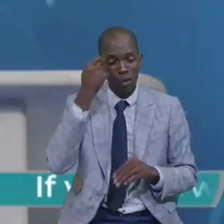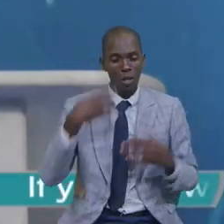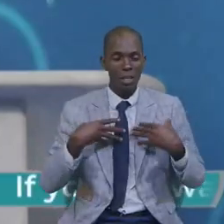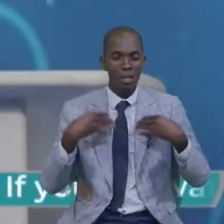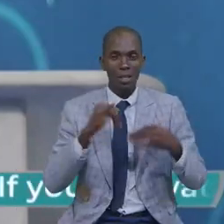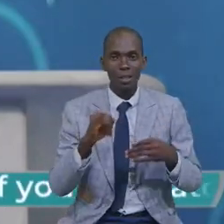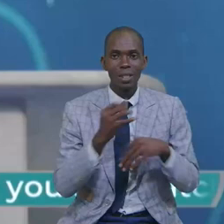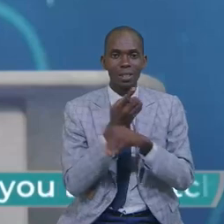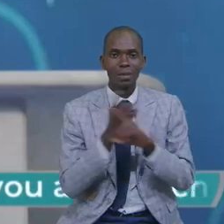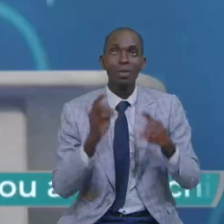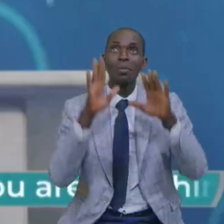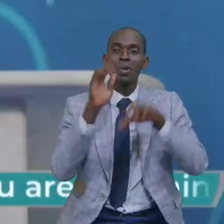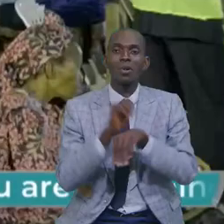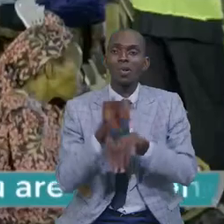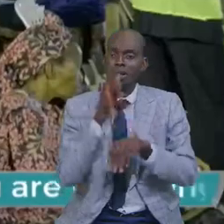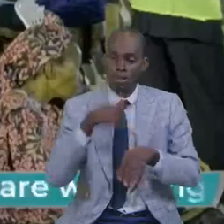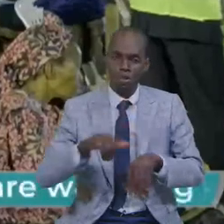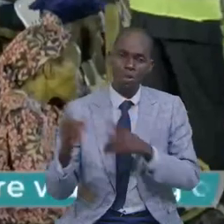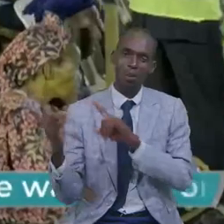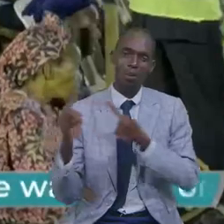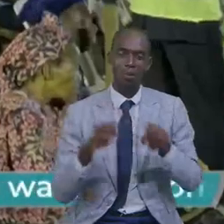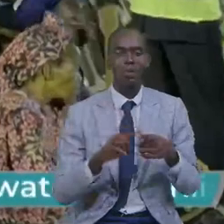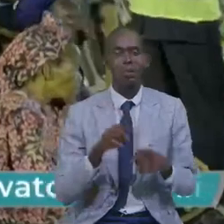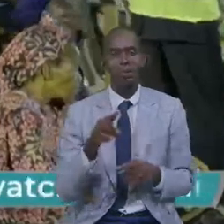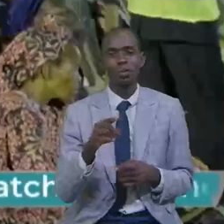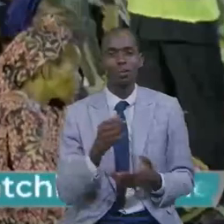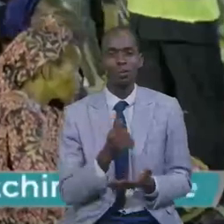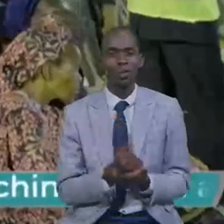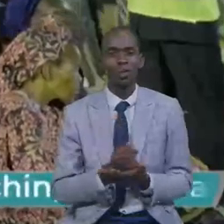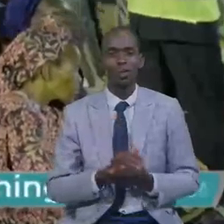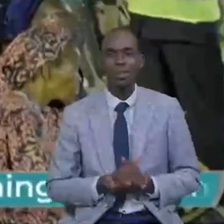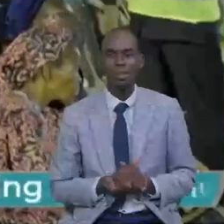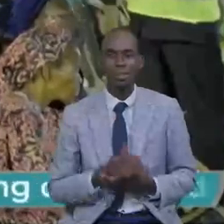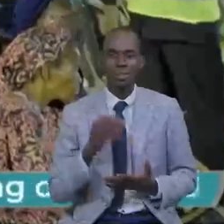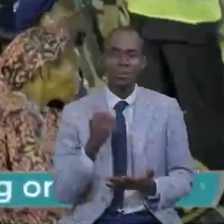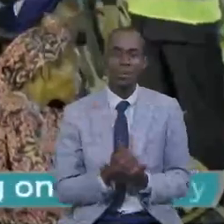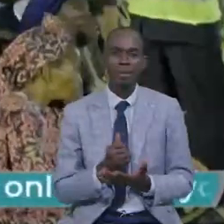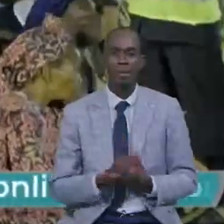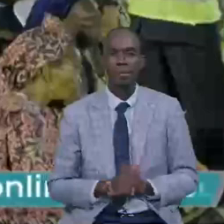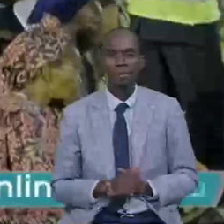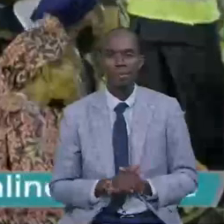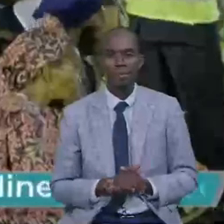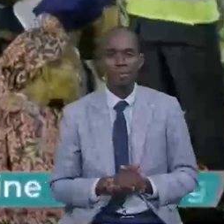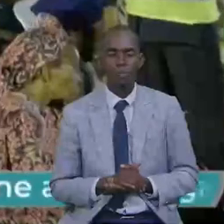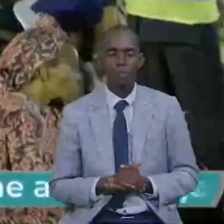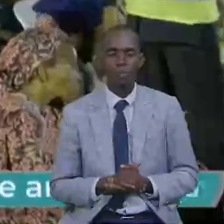la guérison la délivrance des miracles viendront pour toi AMEN